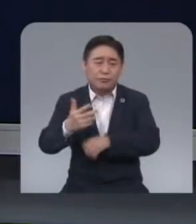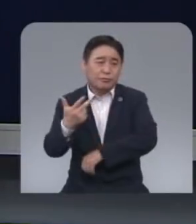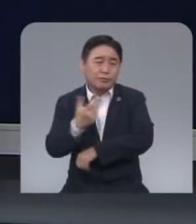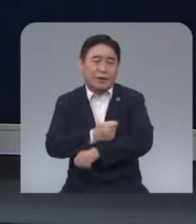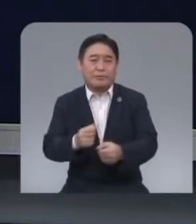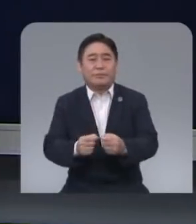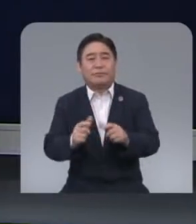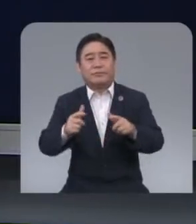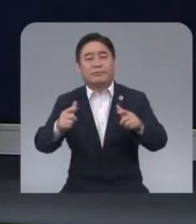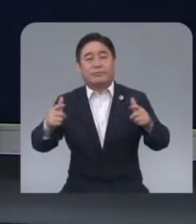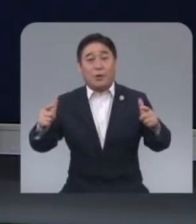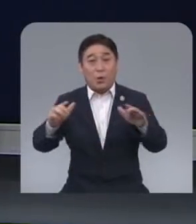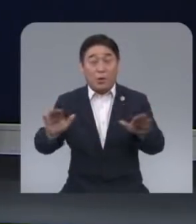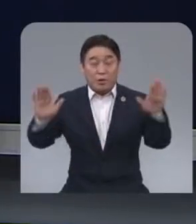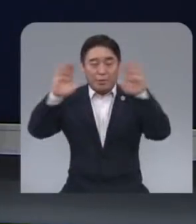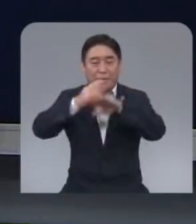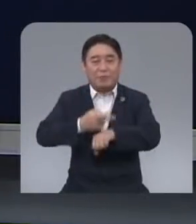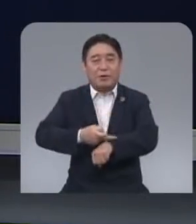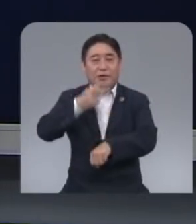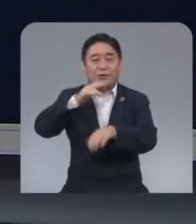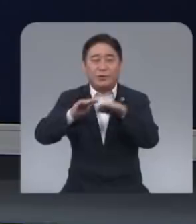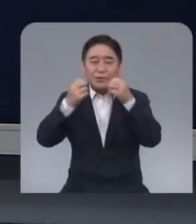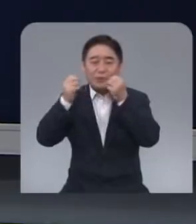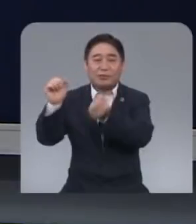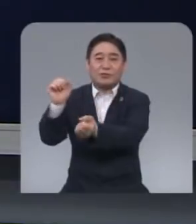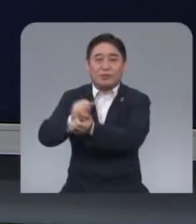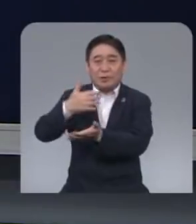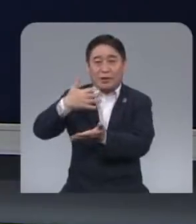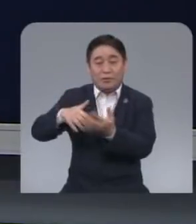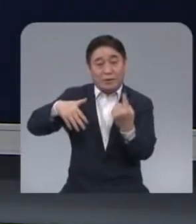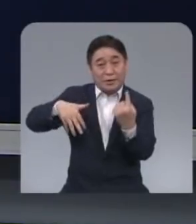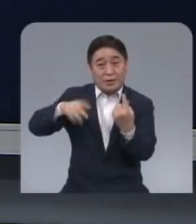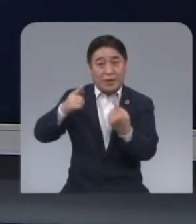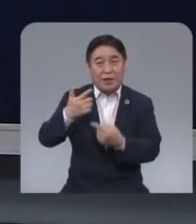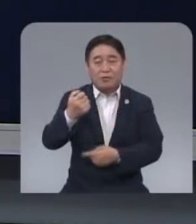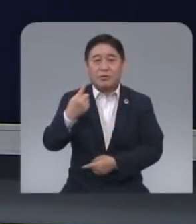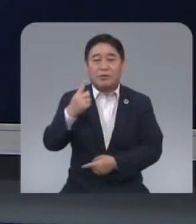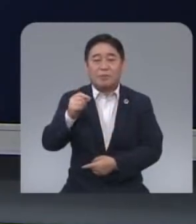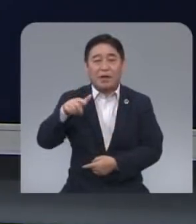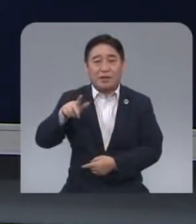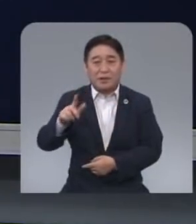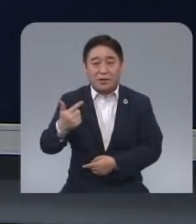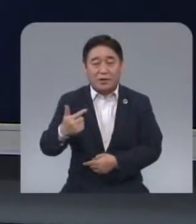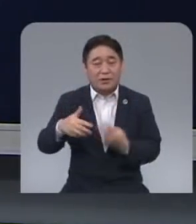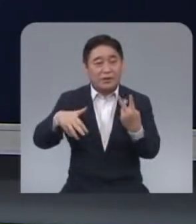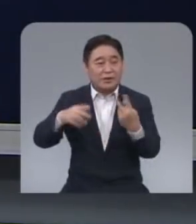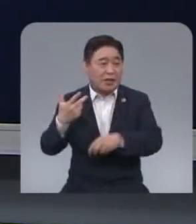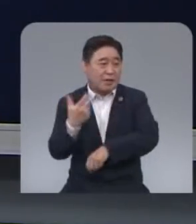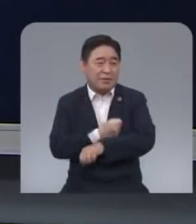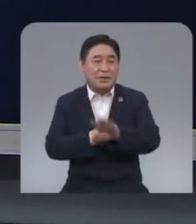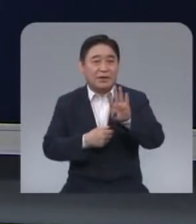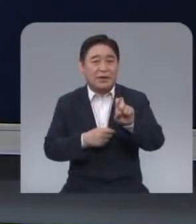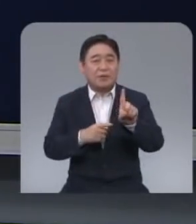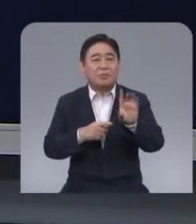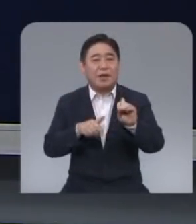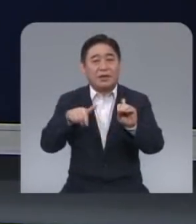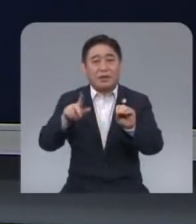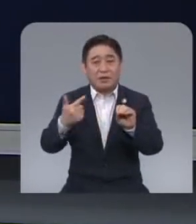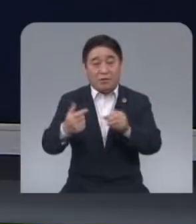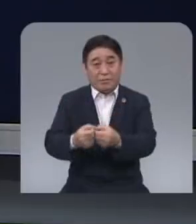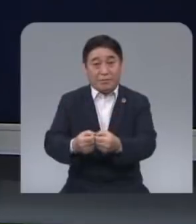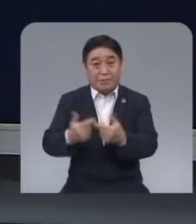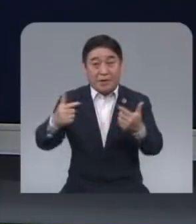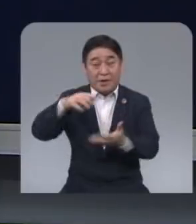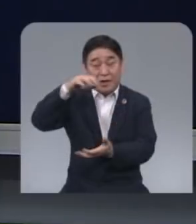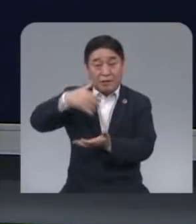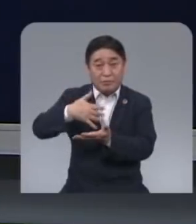규모는 늘고 있습니다. 오늘 0시 기준 신규 접종 건수는 1차 접종은 61만 건, 접종 완료는 41만 건 늘었습니다.